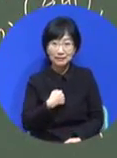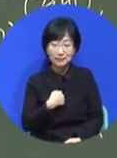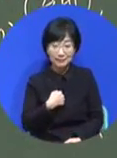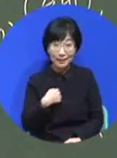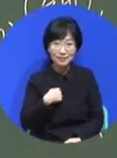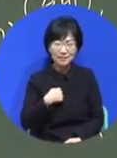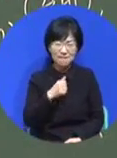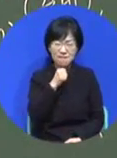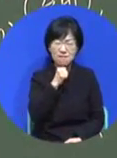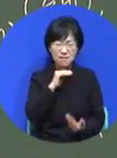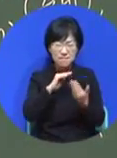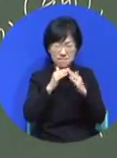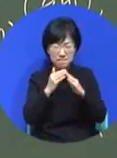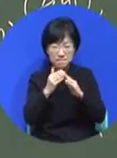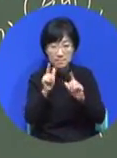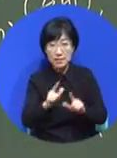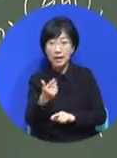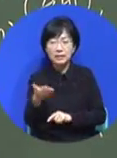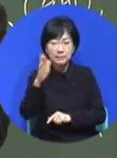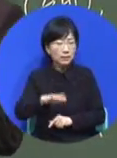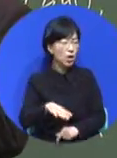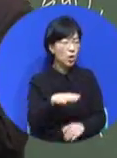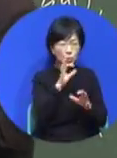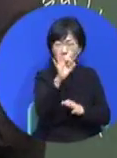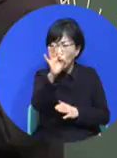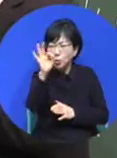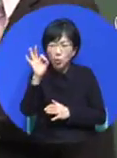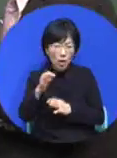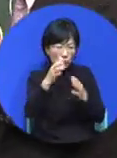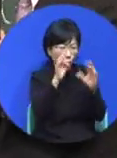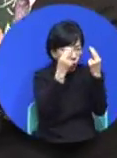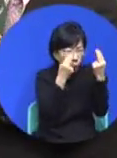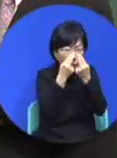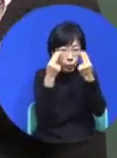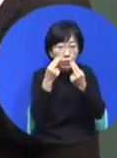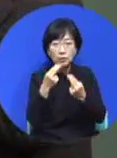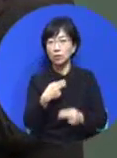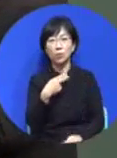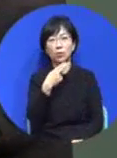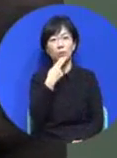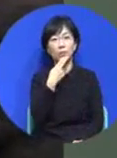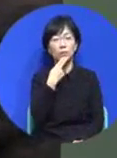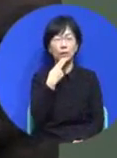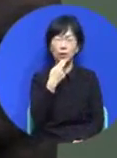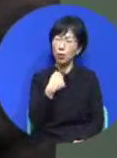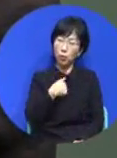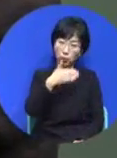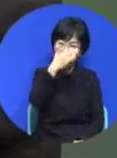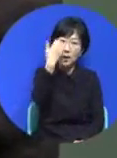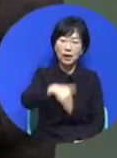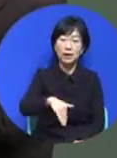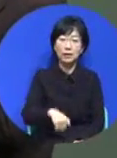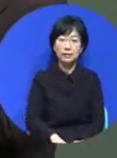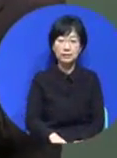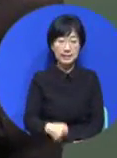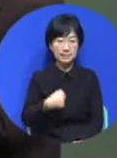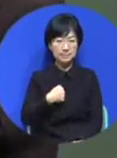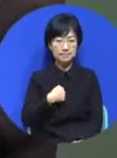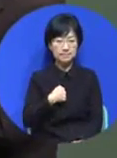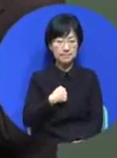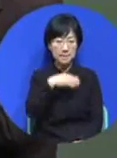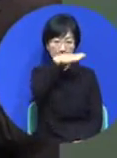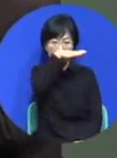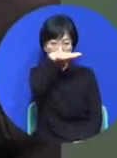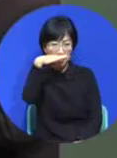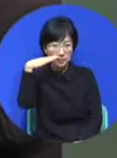않게 하나님 만들어줬어요. I see so many people who only focus on money, money, but I'm so thankful because God saved me from falling into